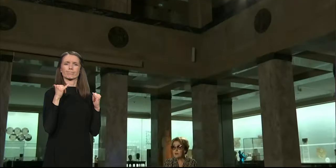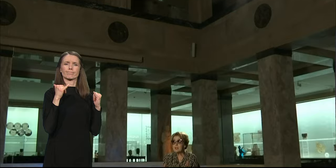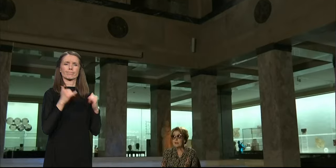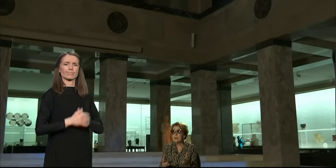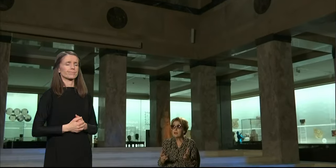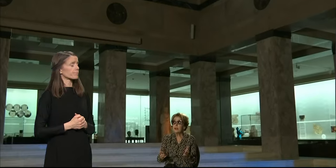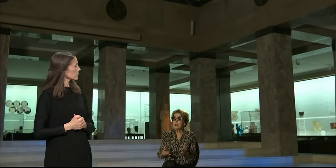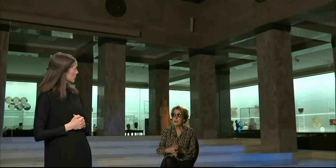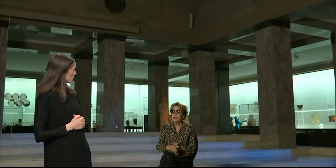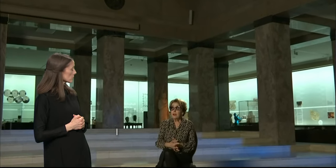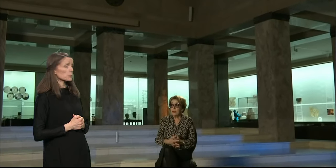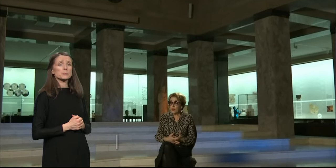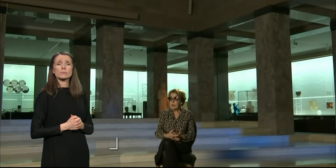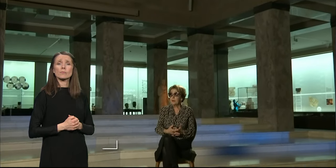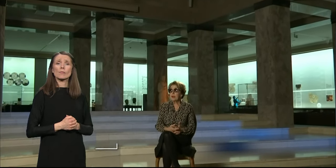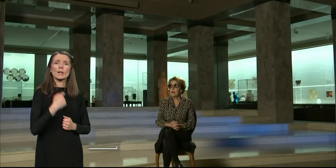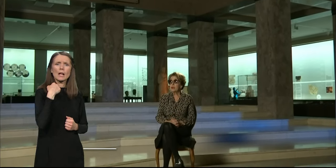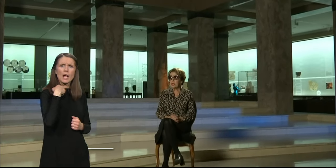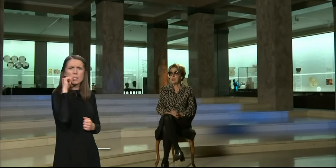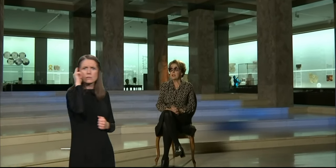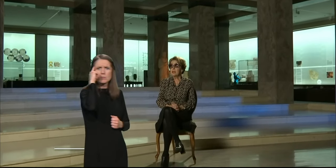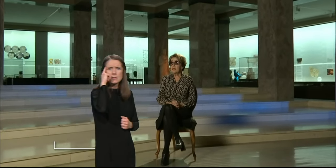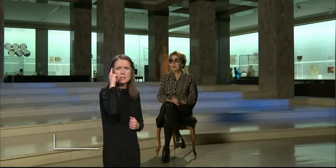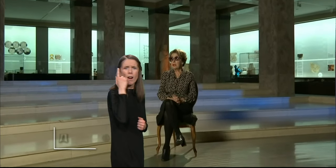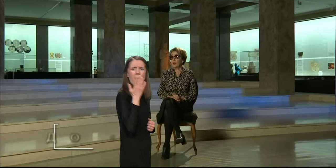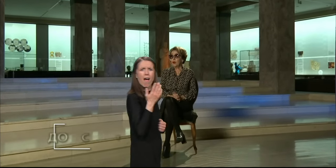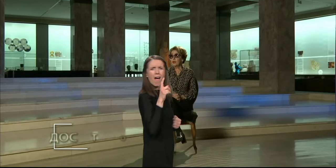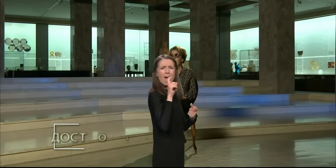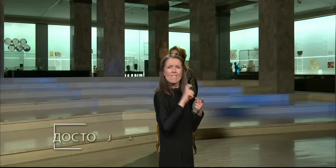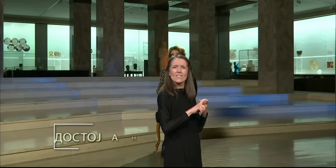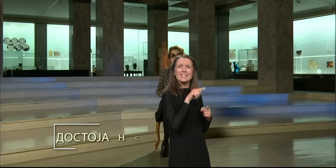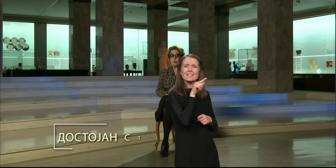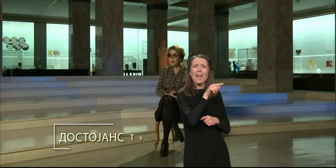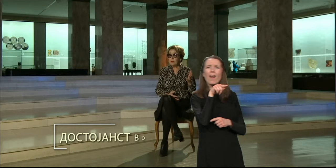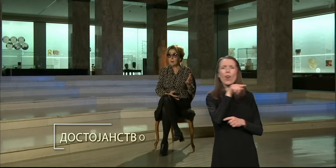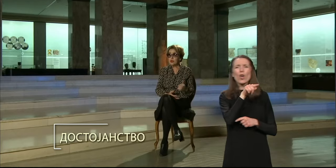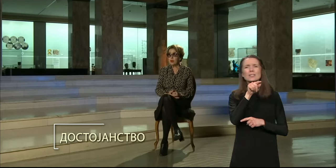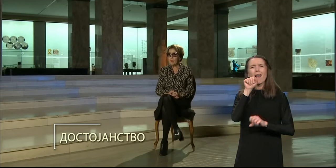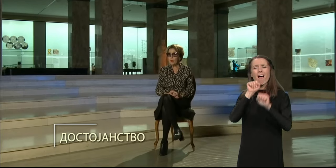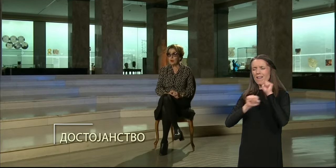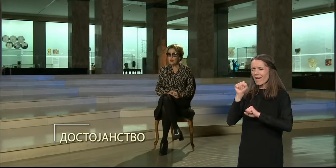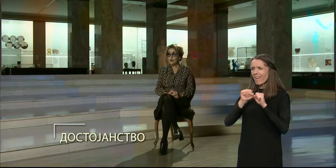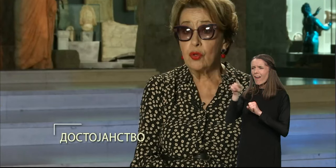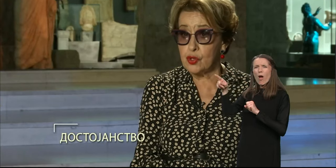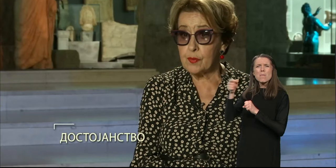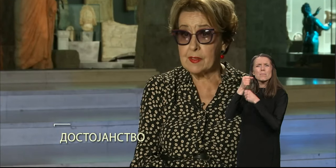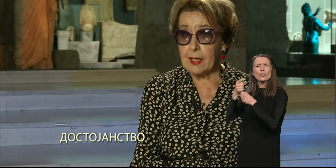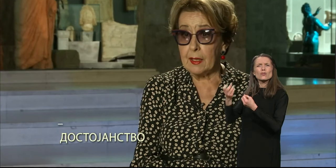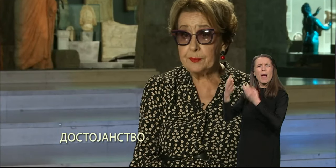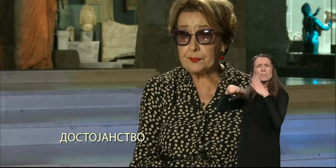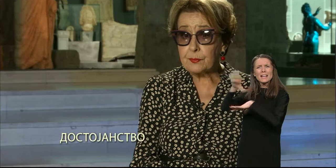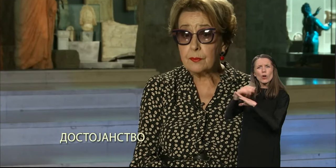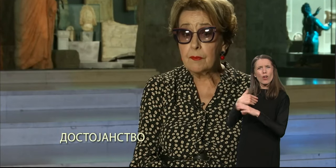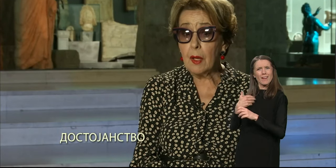To sam ja smatrala kao jedan normalan, prirodan gest. Da odem, da tim ljudima prosto dam podršku, oni su me